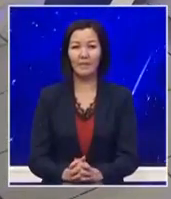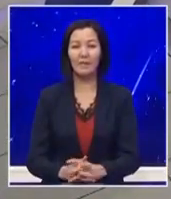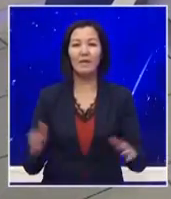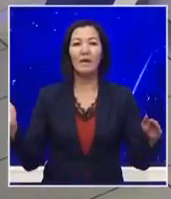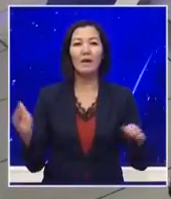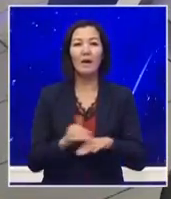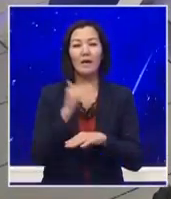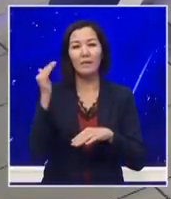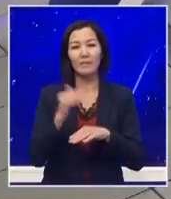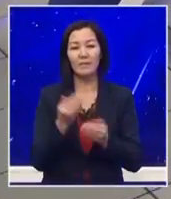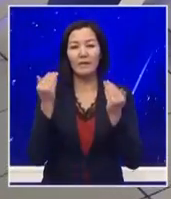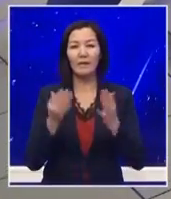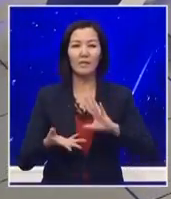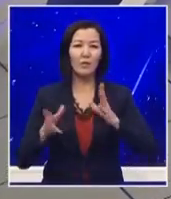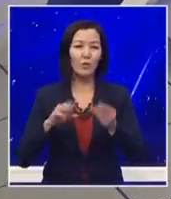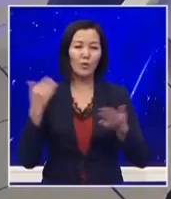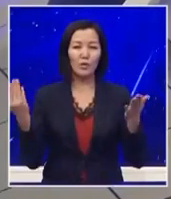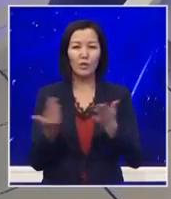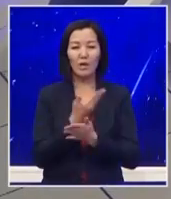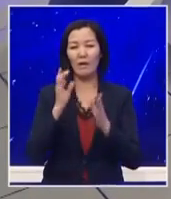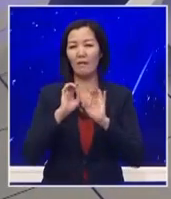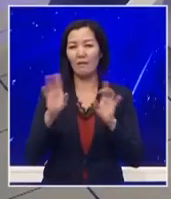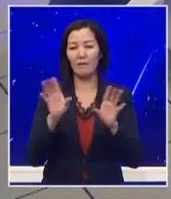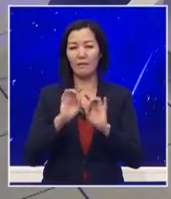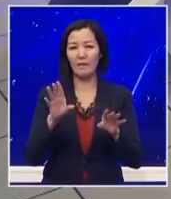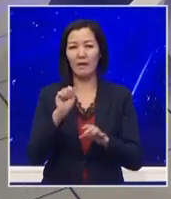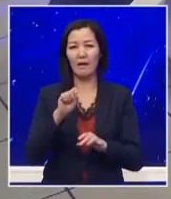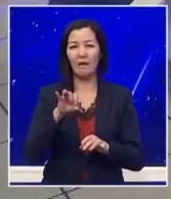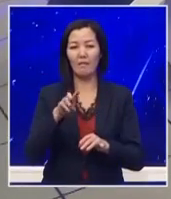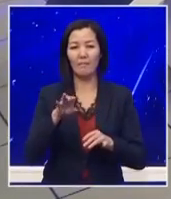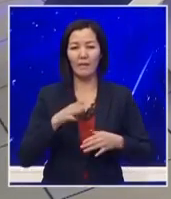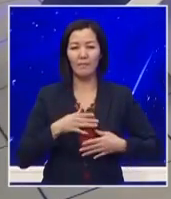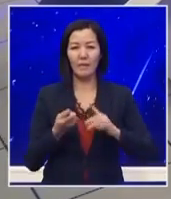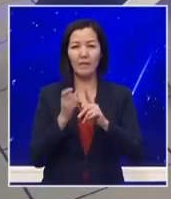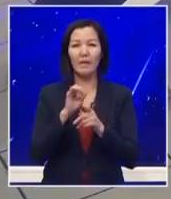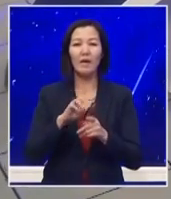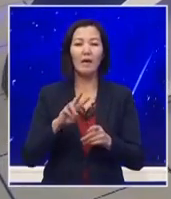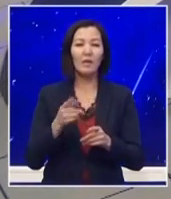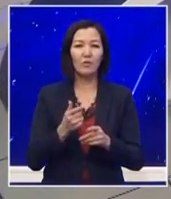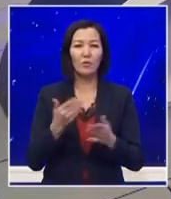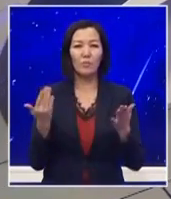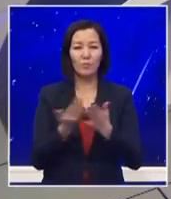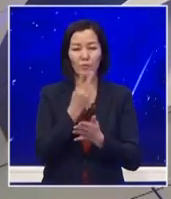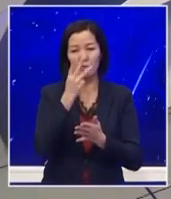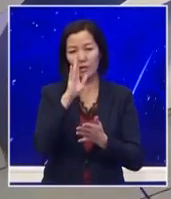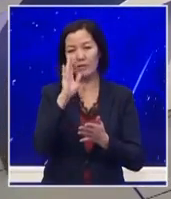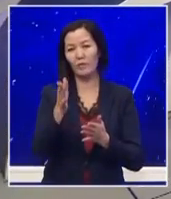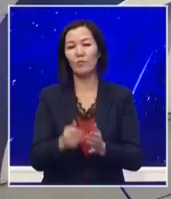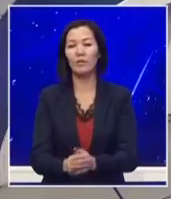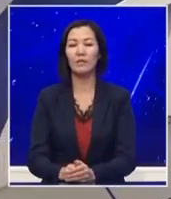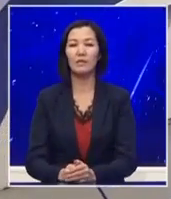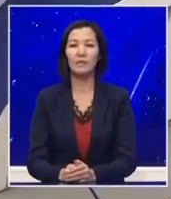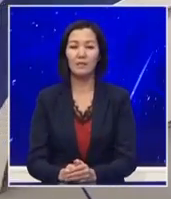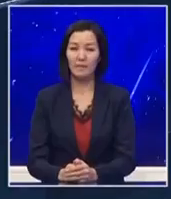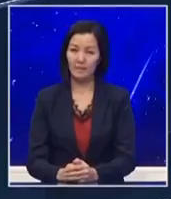Ассаламу алейкум, қадірменді көрермен, тікелей эфирде қорытынды жаңалықтар, студияда Алмат Хамид, сурдодарымада Айгүл Жұмашқызы. Бүгін